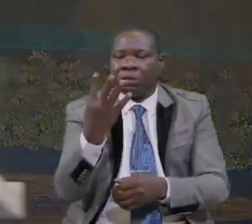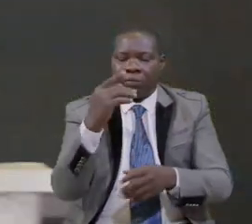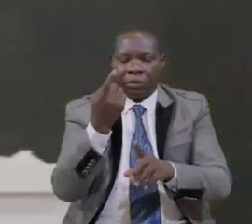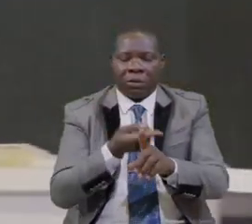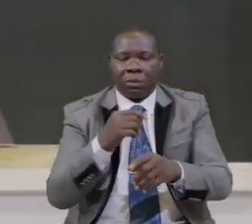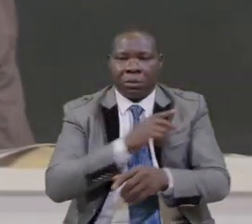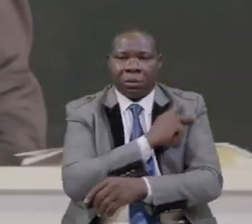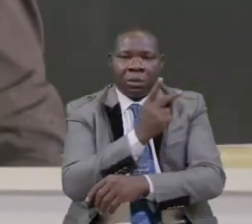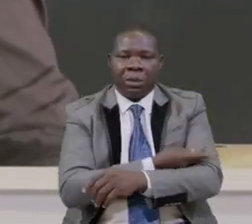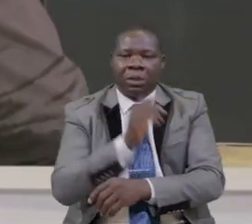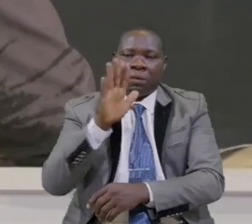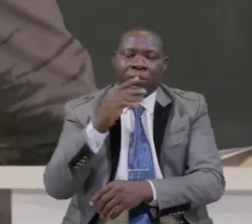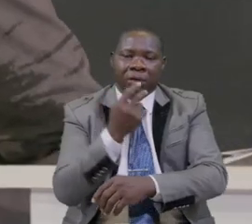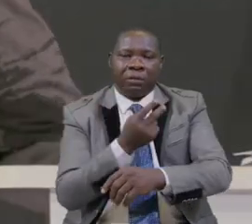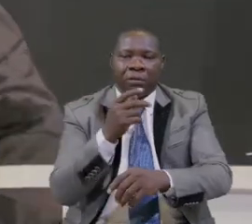5 mois, 6 mois,